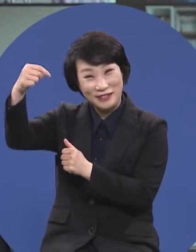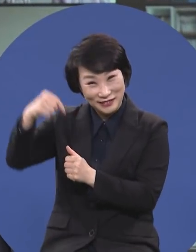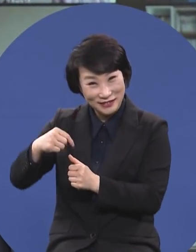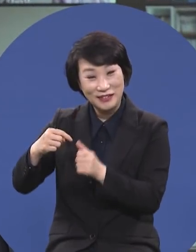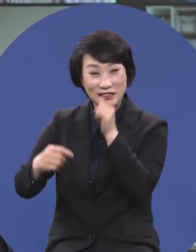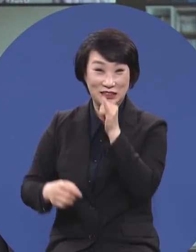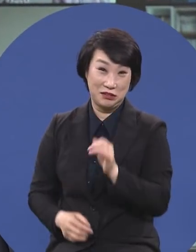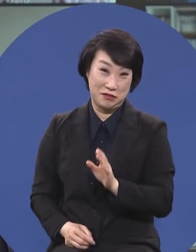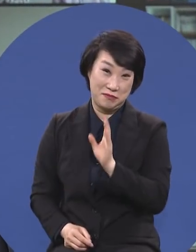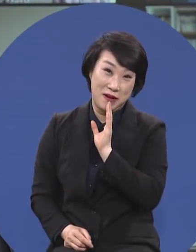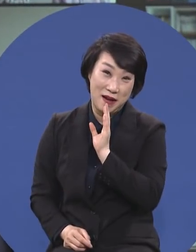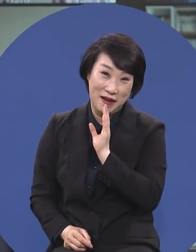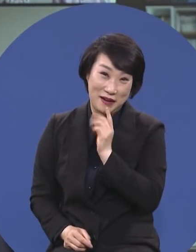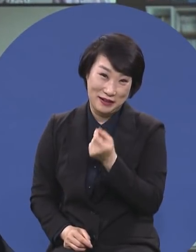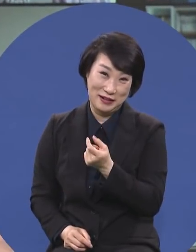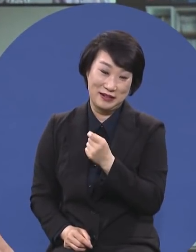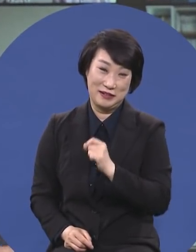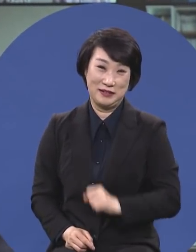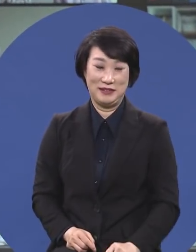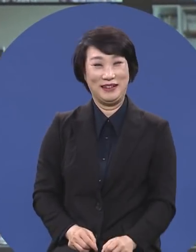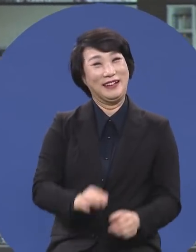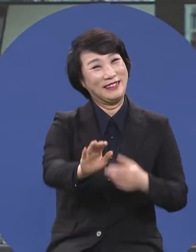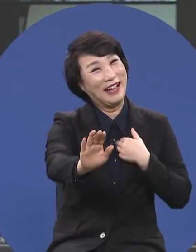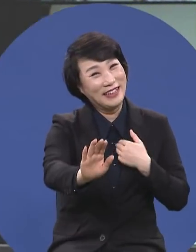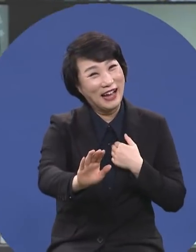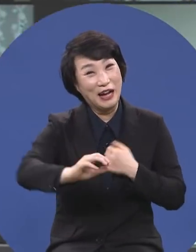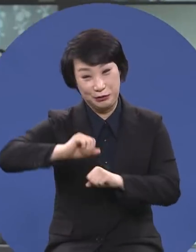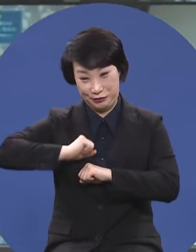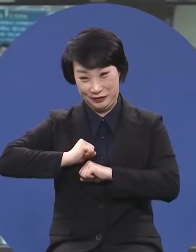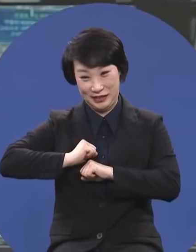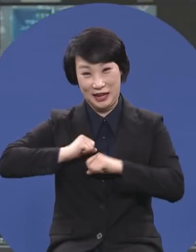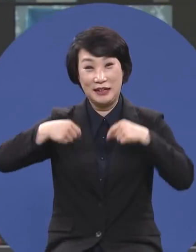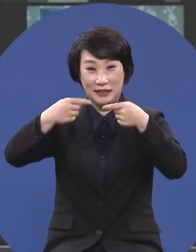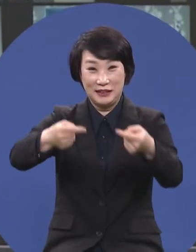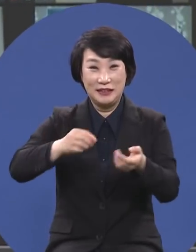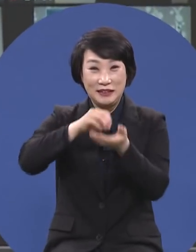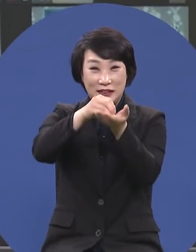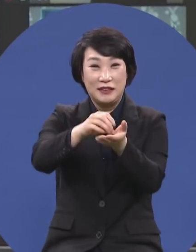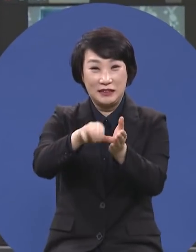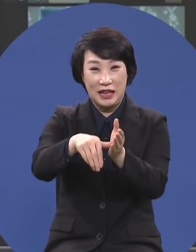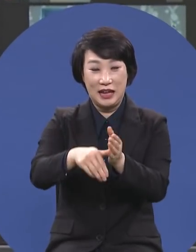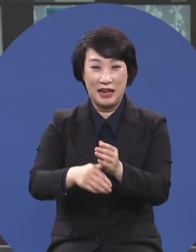말입니다. 예, 제가 군대 생활할 때